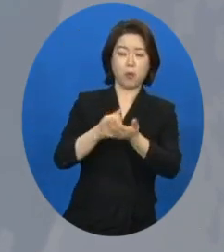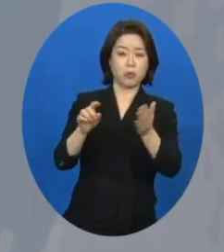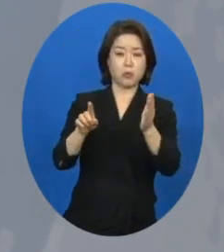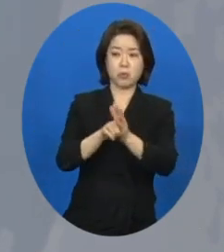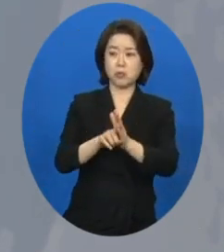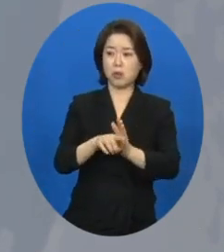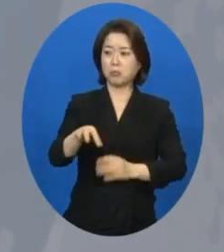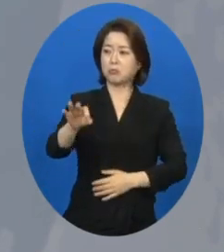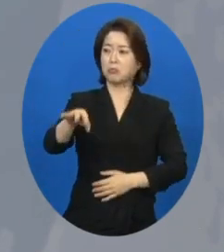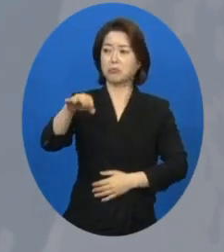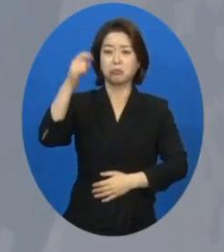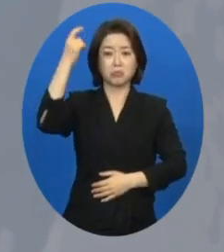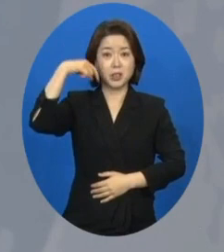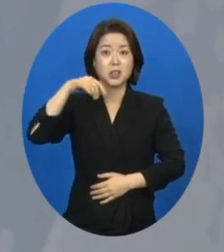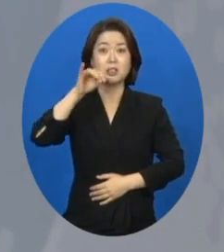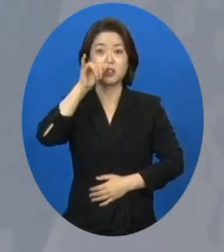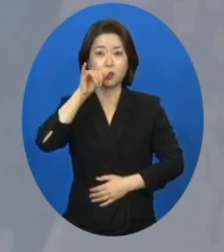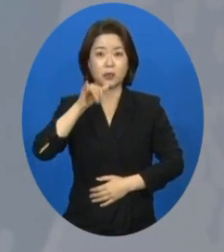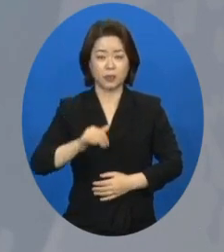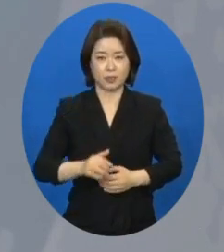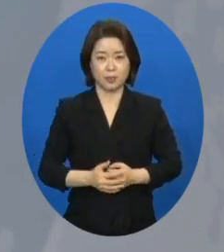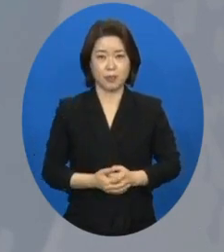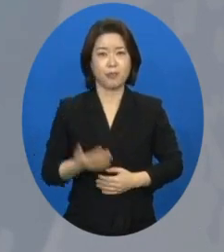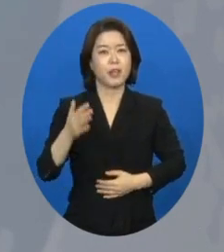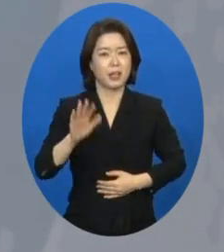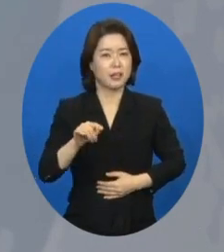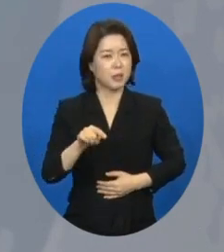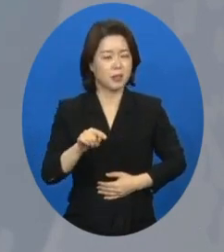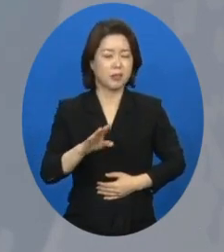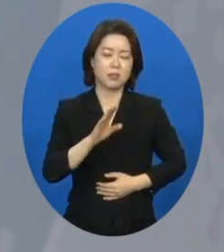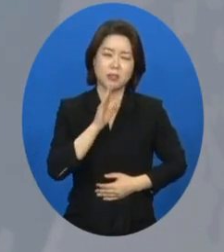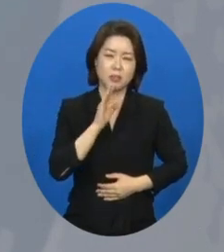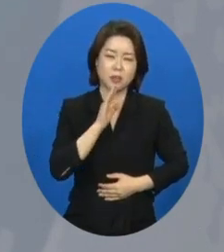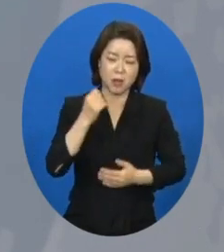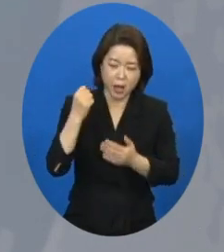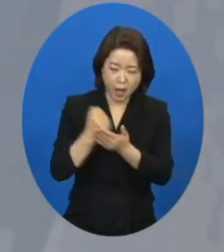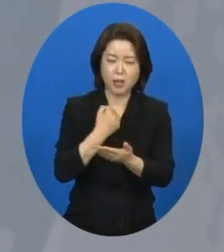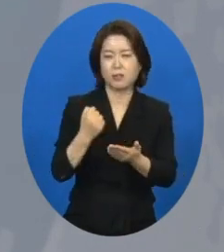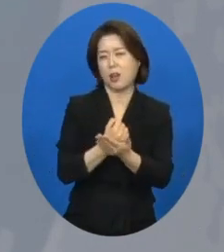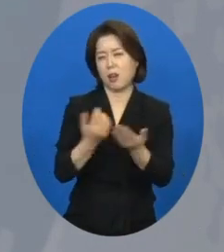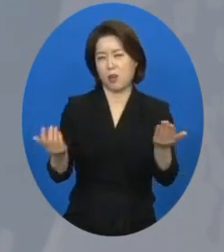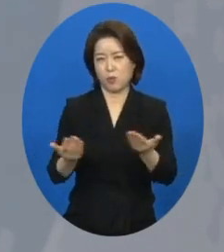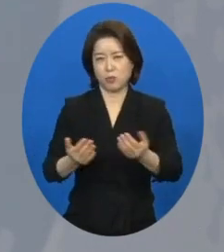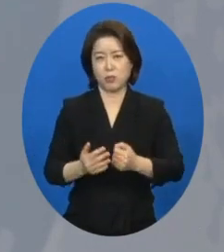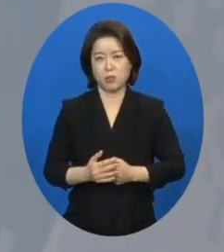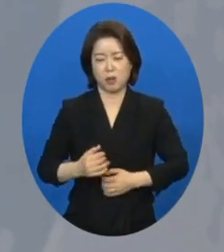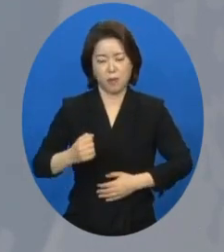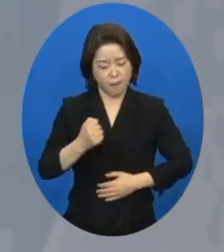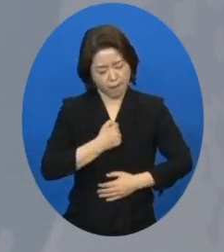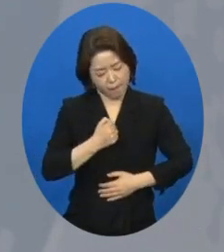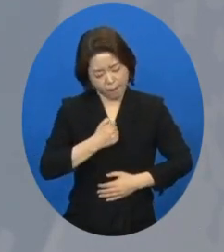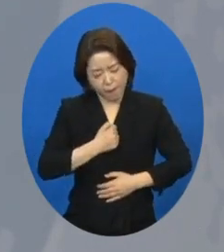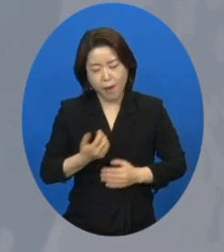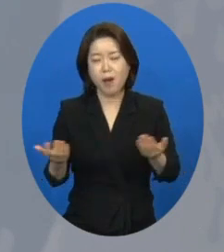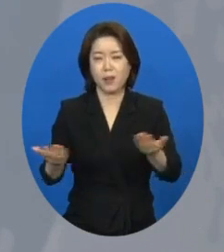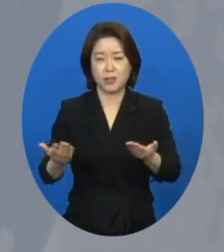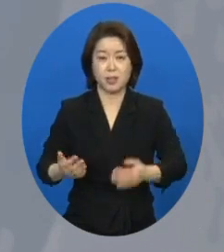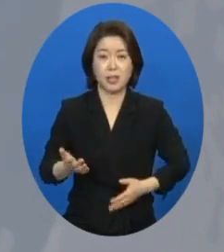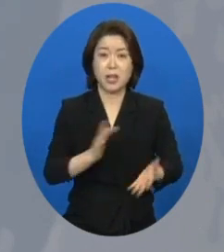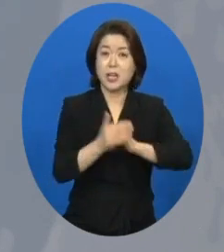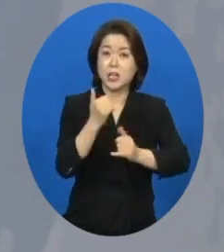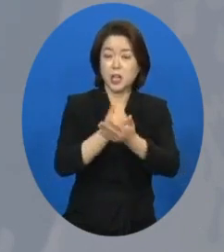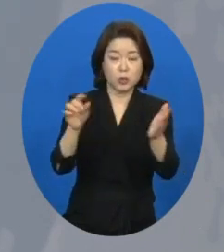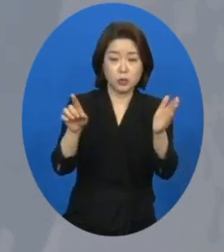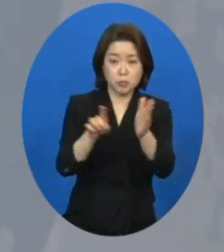별것 아닌 것처럼도 보여집니다. 이건 정말 안타까운 일이고 통탄할 일이에요. 예수님을 믿는